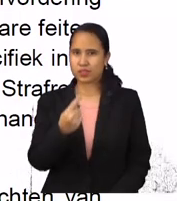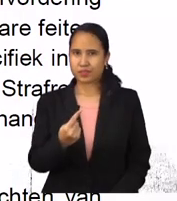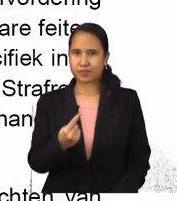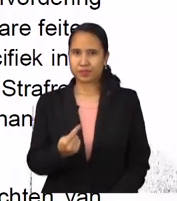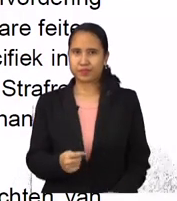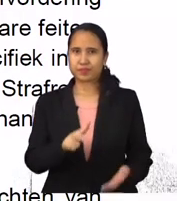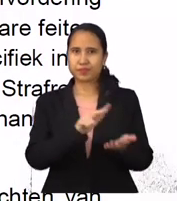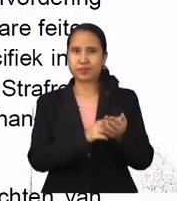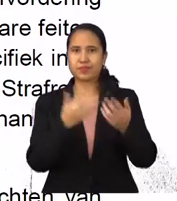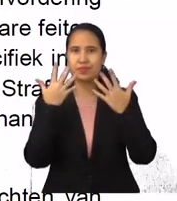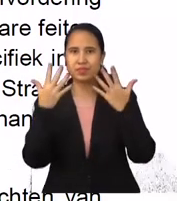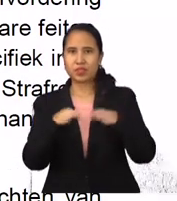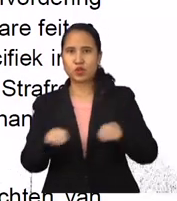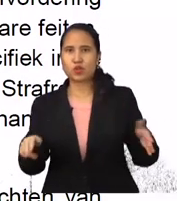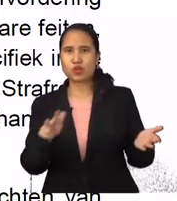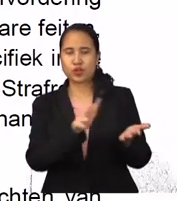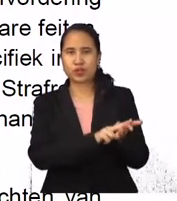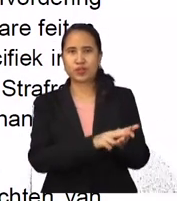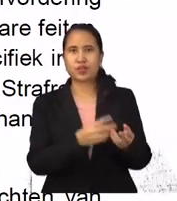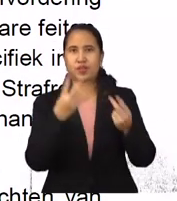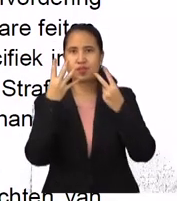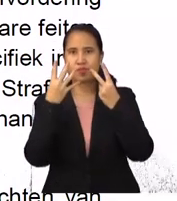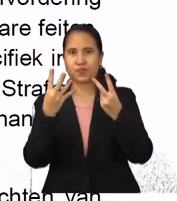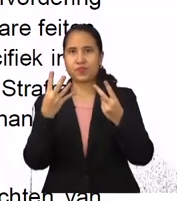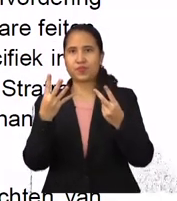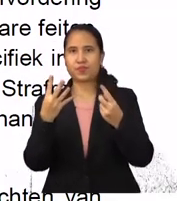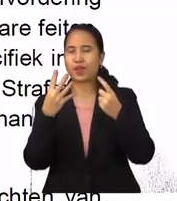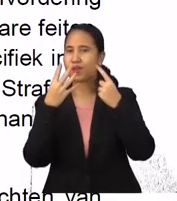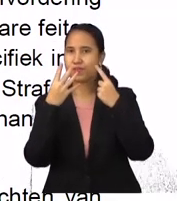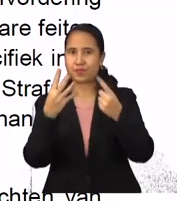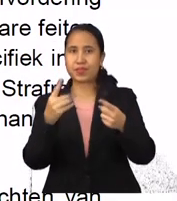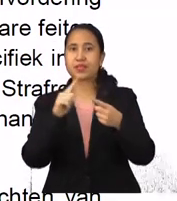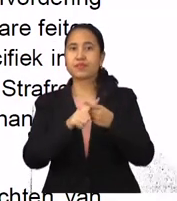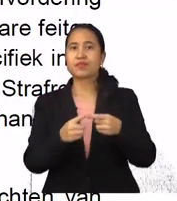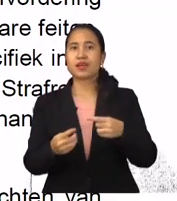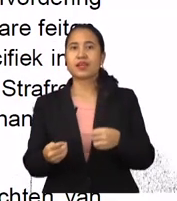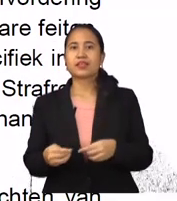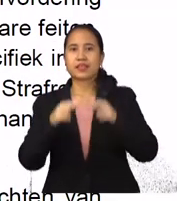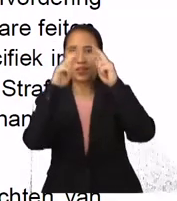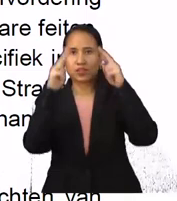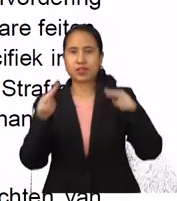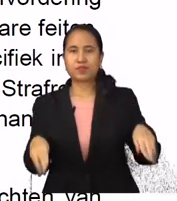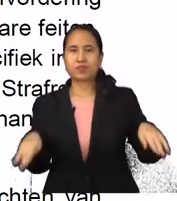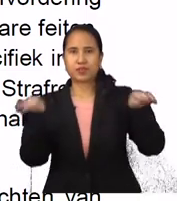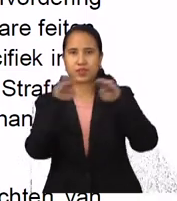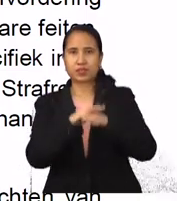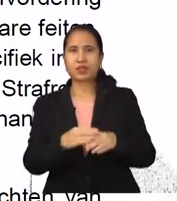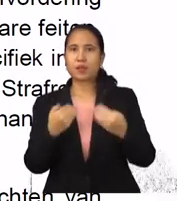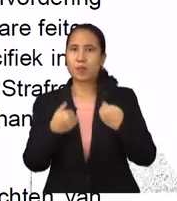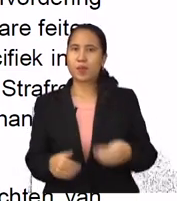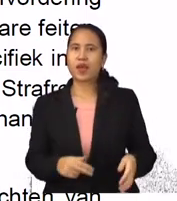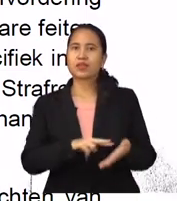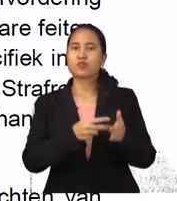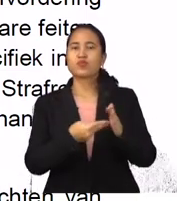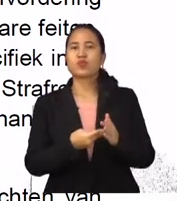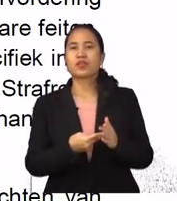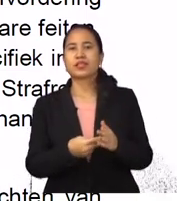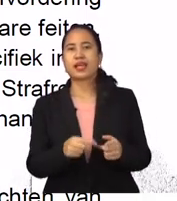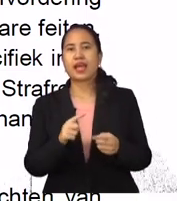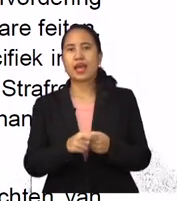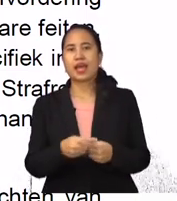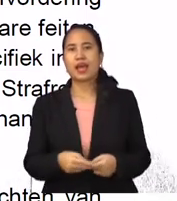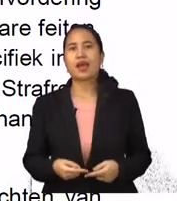artikelen 10 grondwet, 14 van het internationaal verdrag in zaken burger- en politieke rechten en 8